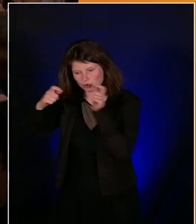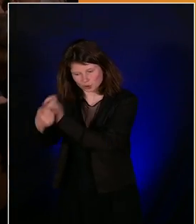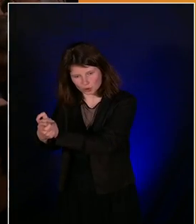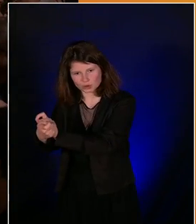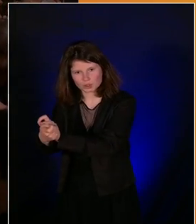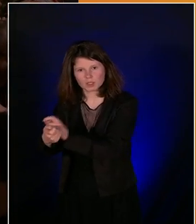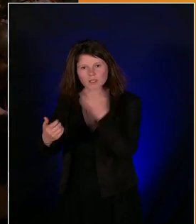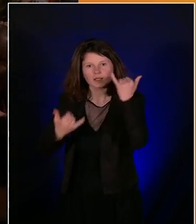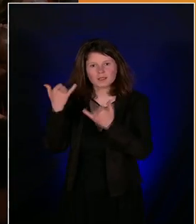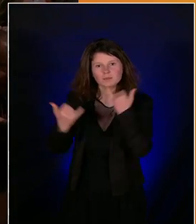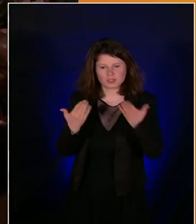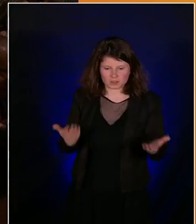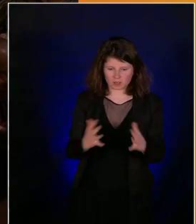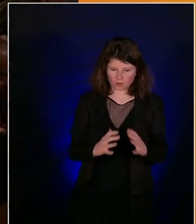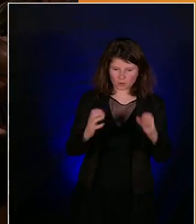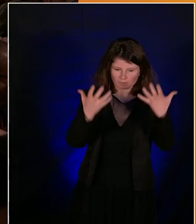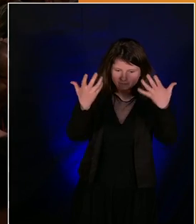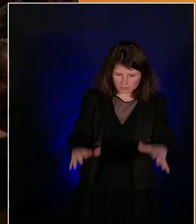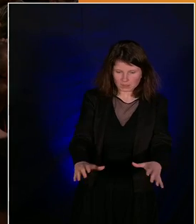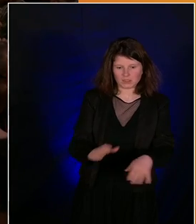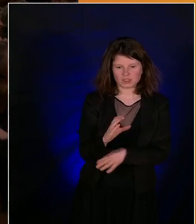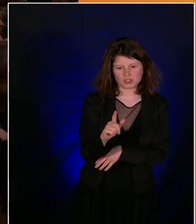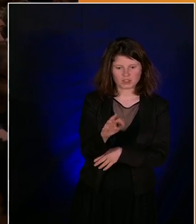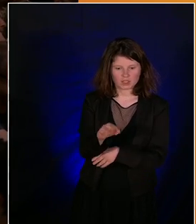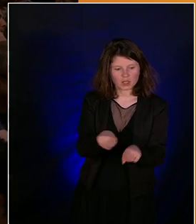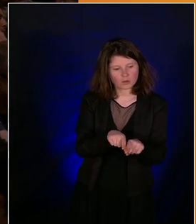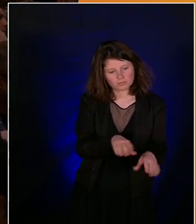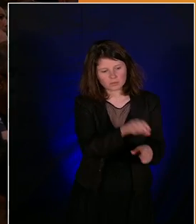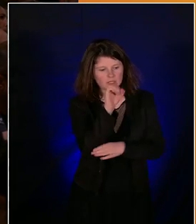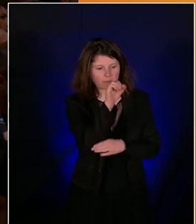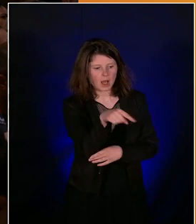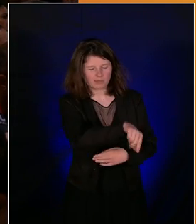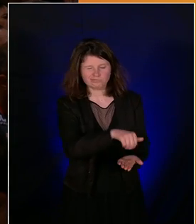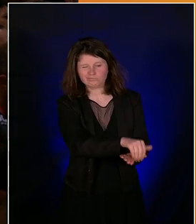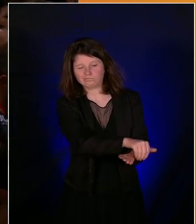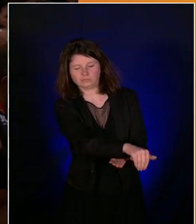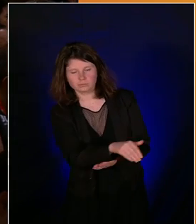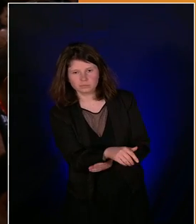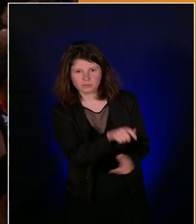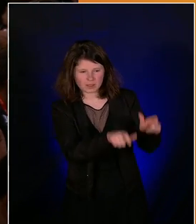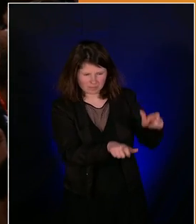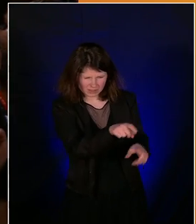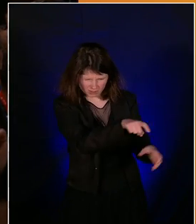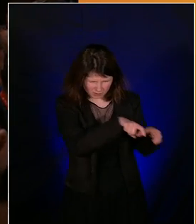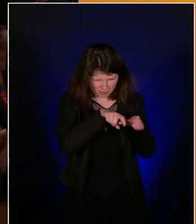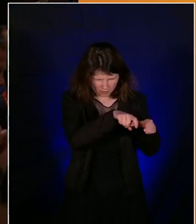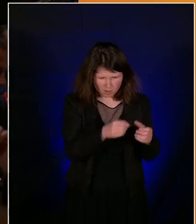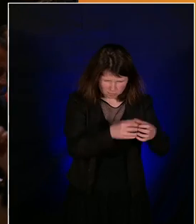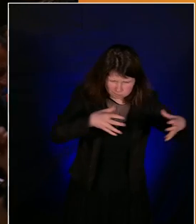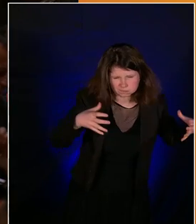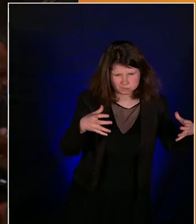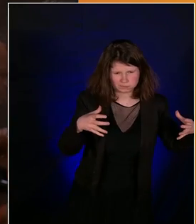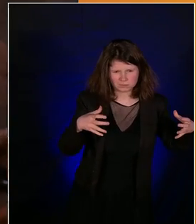la CGT qui sort de ce congrès en excluant ses camarades qui représentent tant de syndicés tant de syndicat et tant dans la